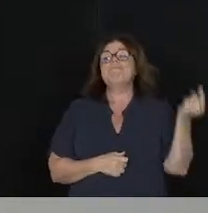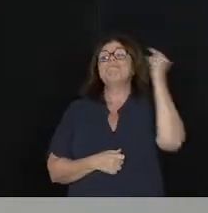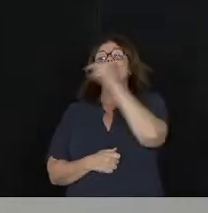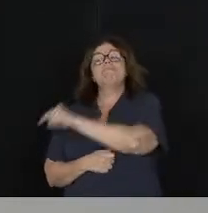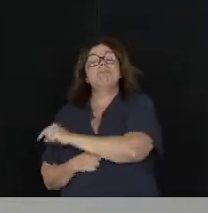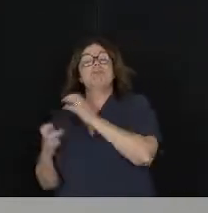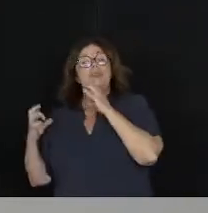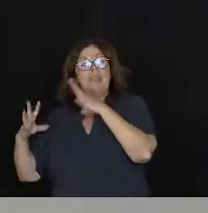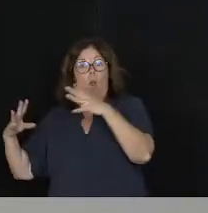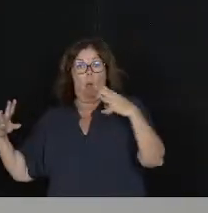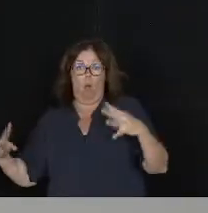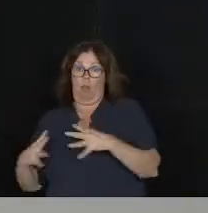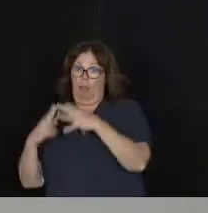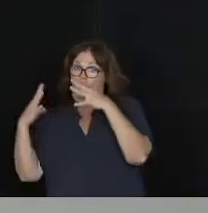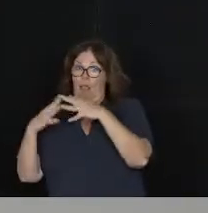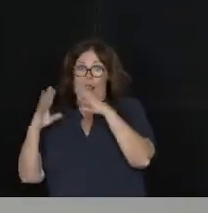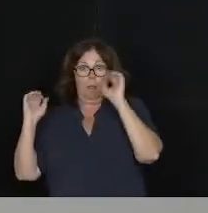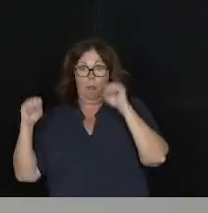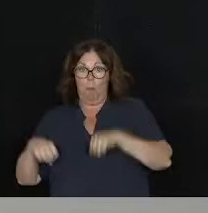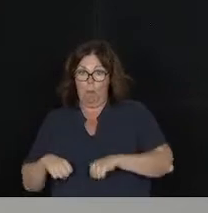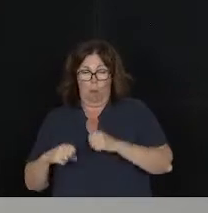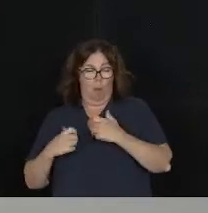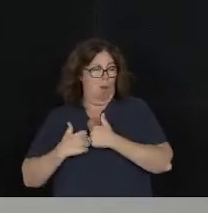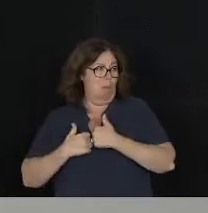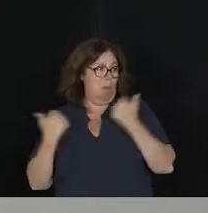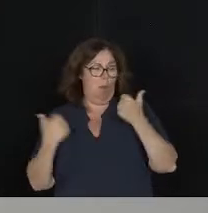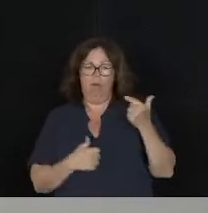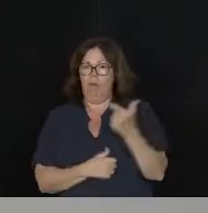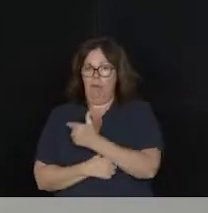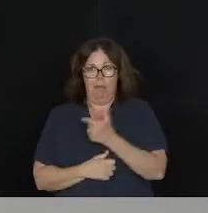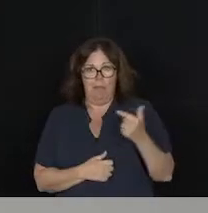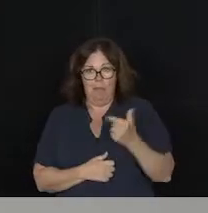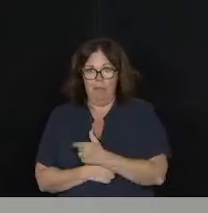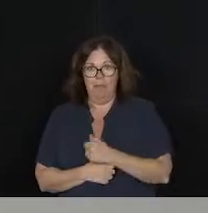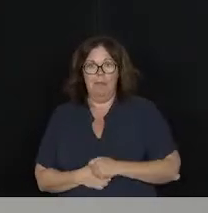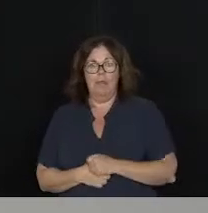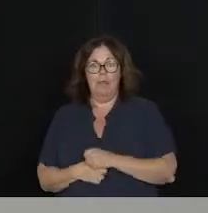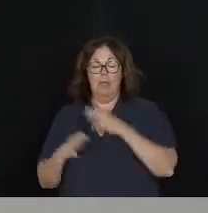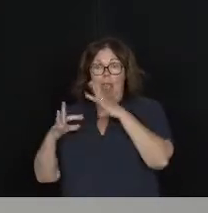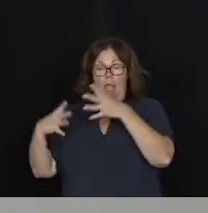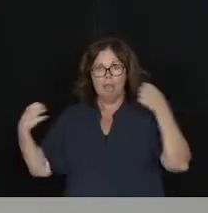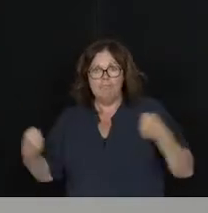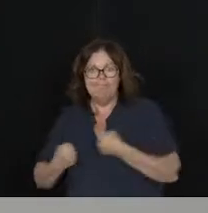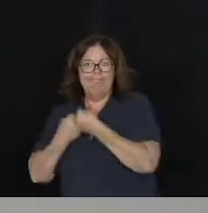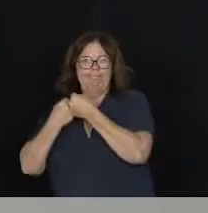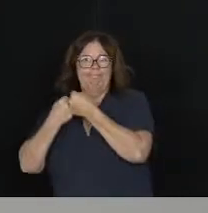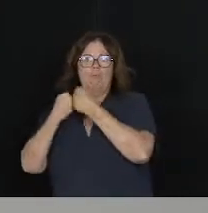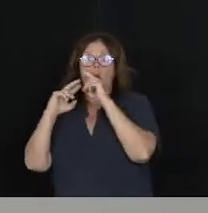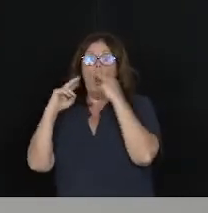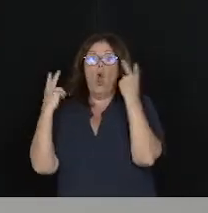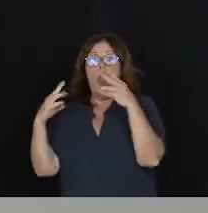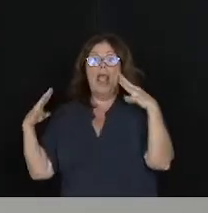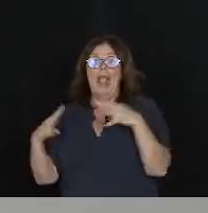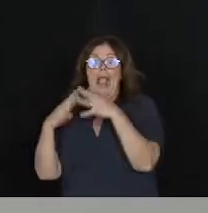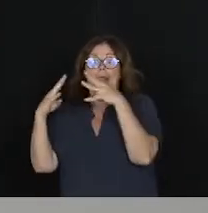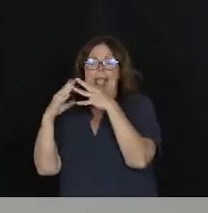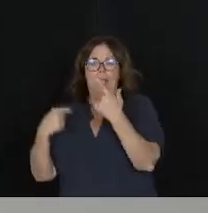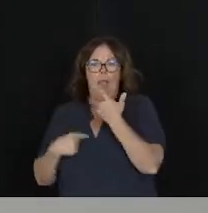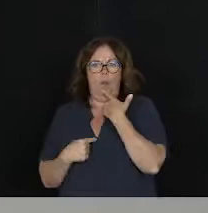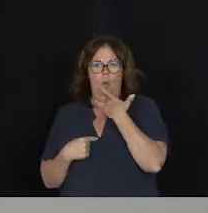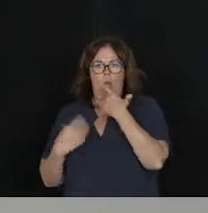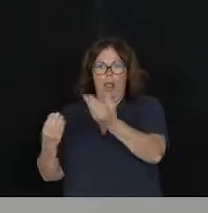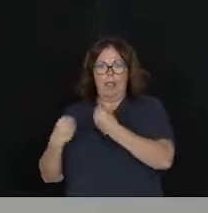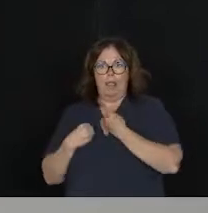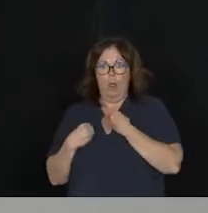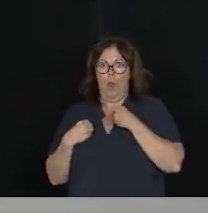s'opposent presque terme à terme aux temporalités de l'éducation. Temps d'accident, la guerre commence généralement par désynchroniser